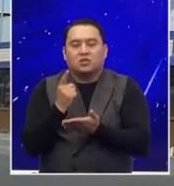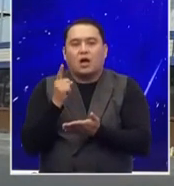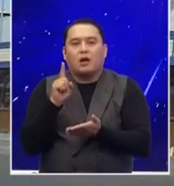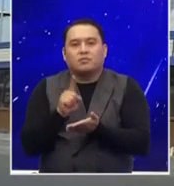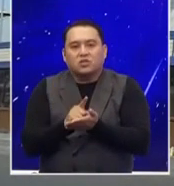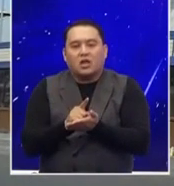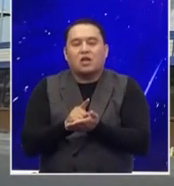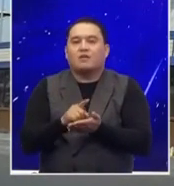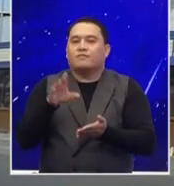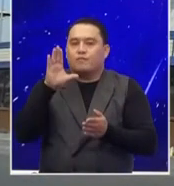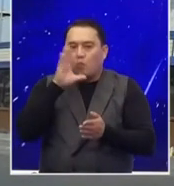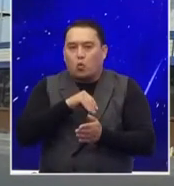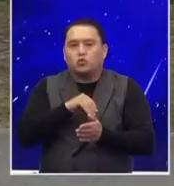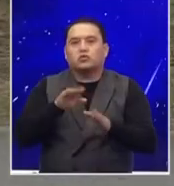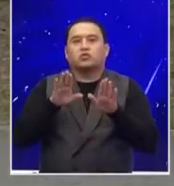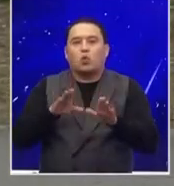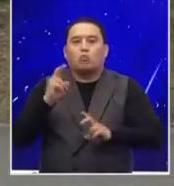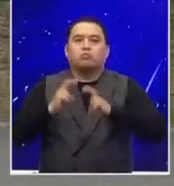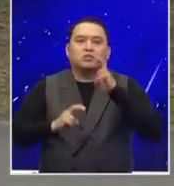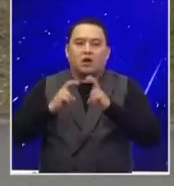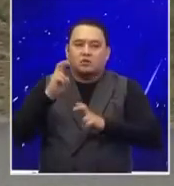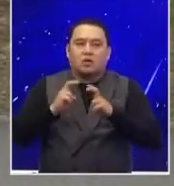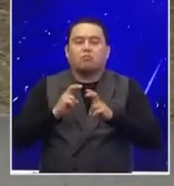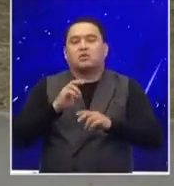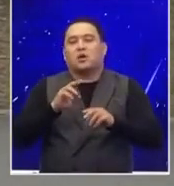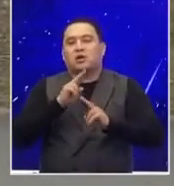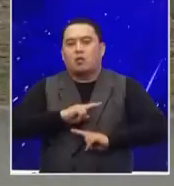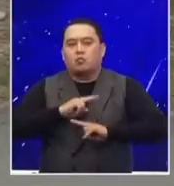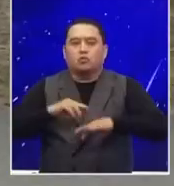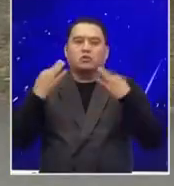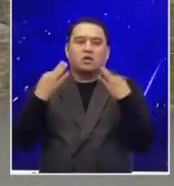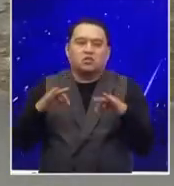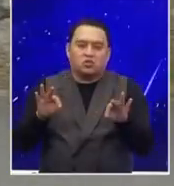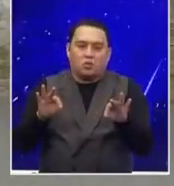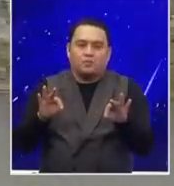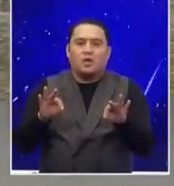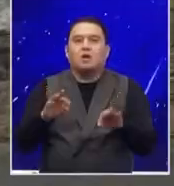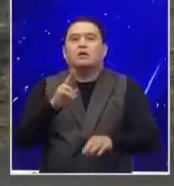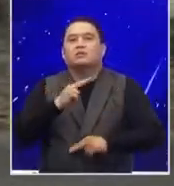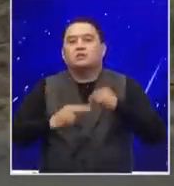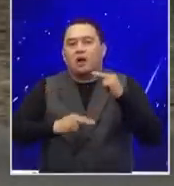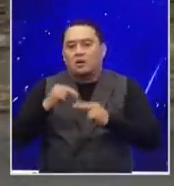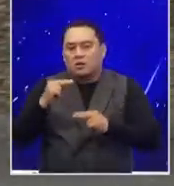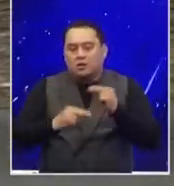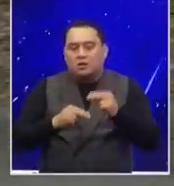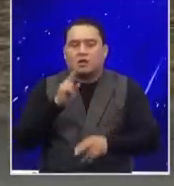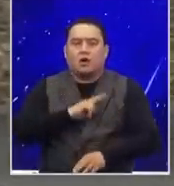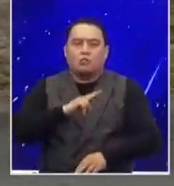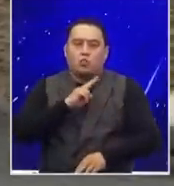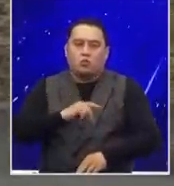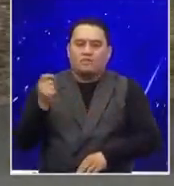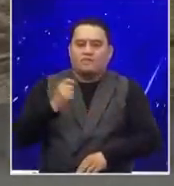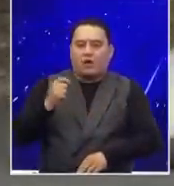дистанции смогут функционировать промышленные и производственные предприятия. Разрешены и строительные работы. В выходные